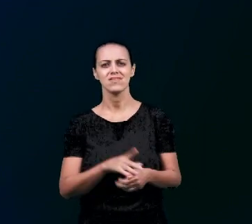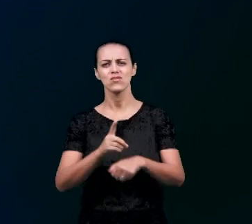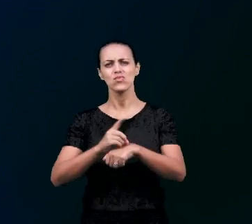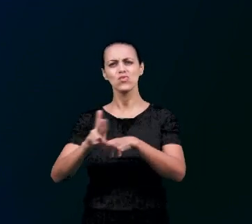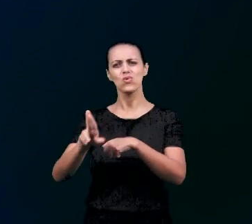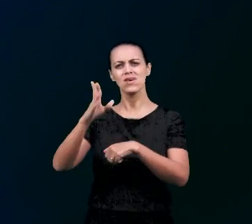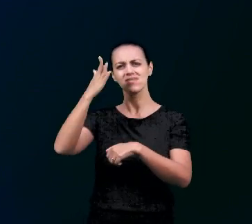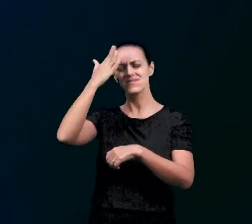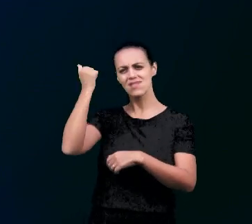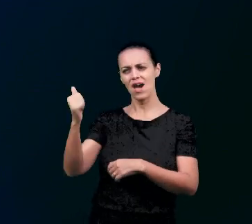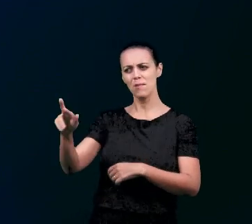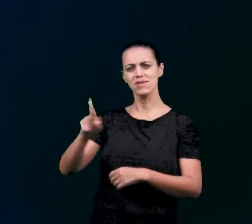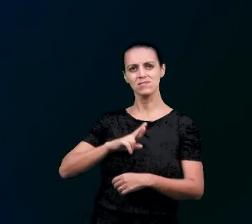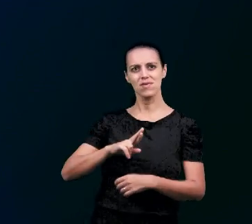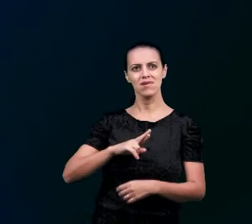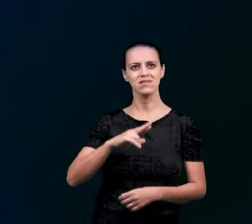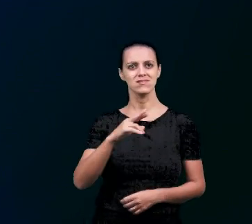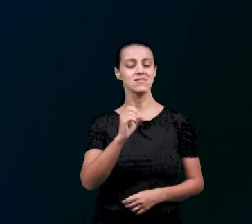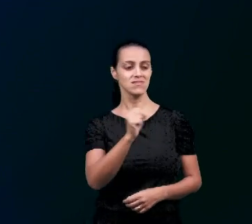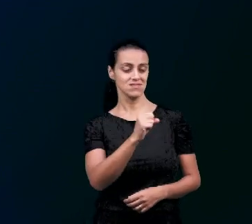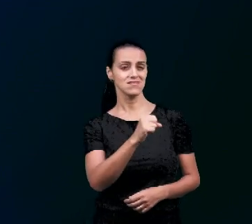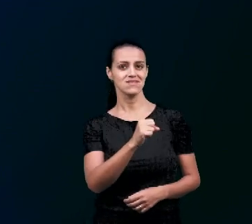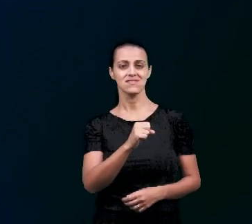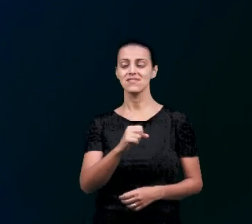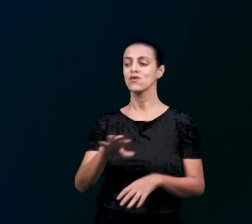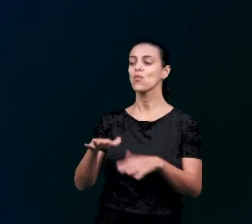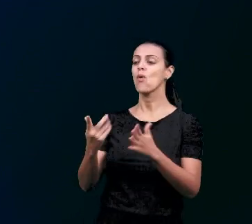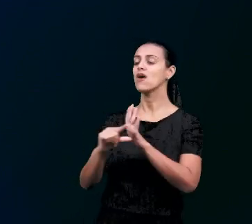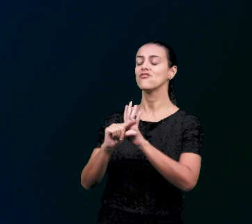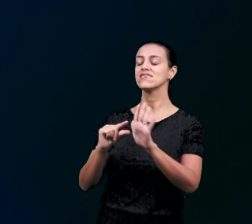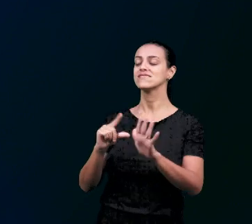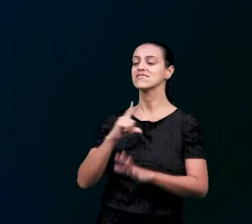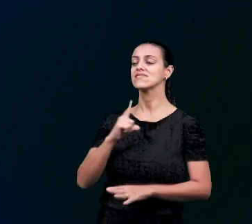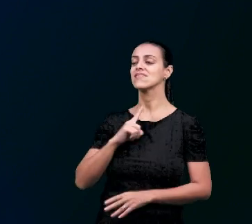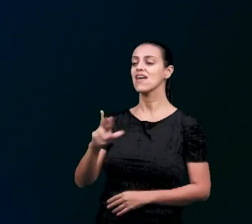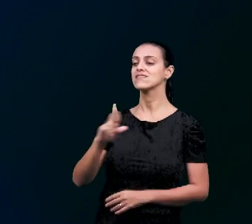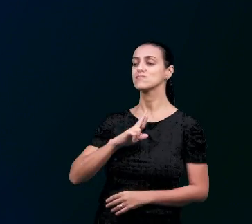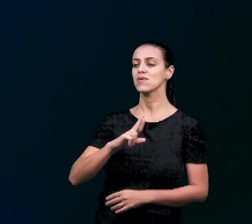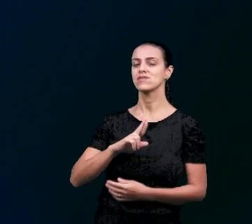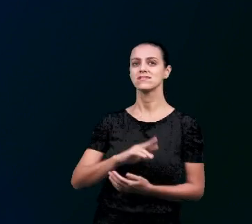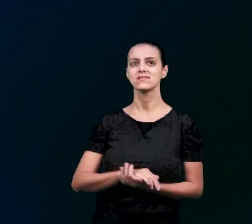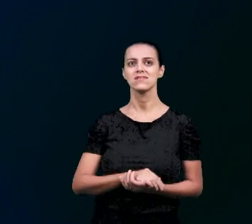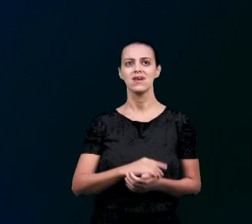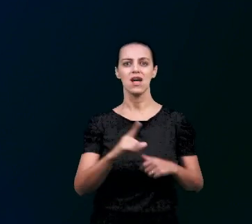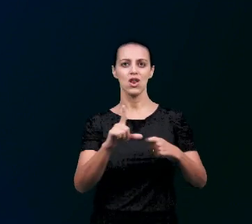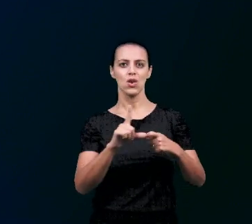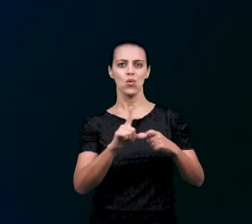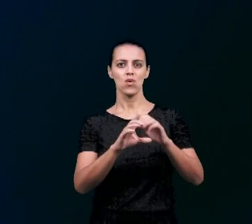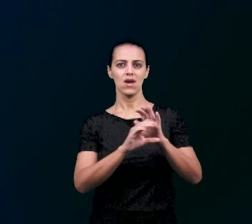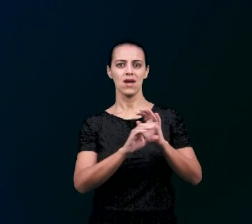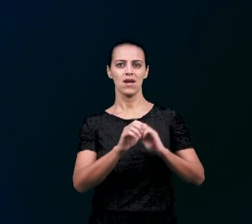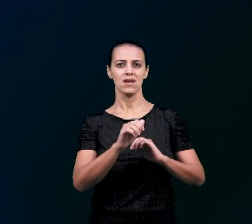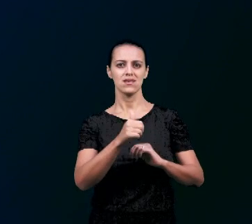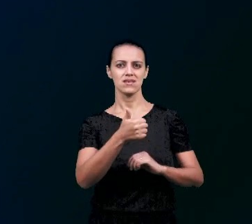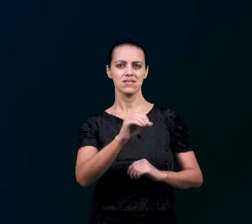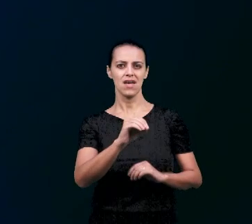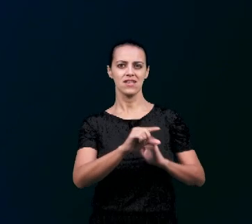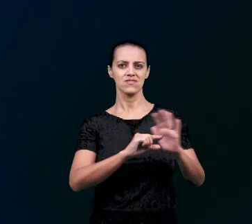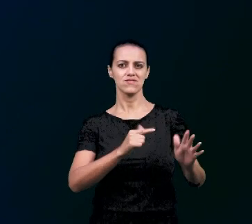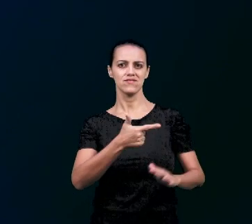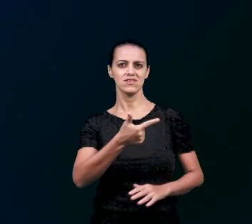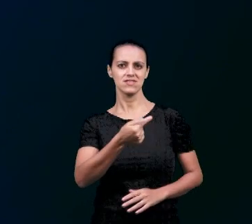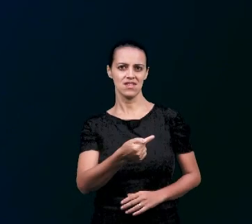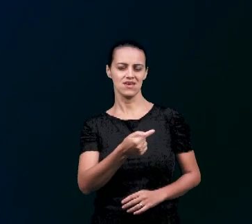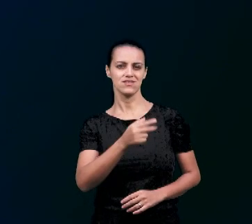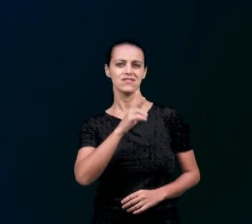de la loi savait la réponse? Oui. Dans quel verset se trouve la réponse? Luc 10,